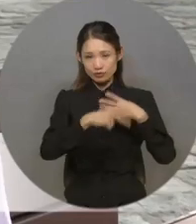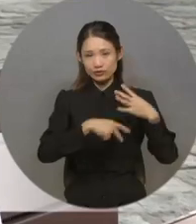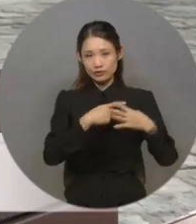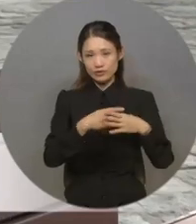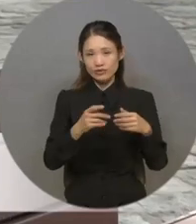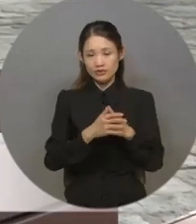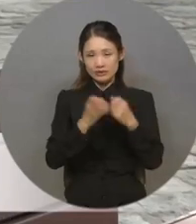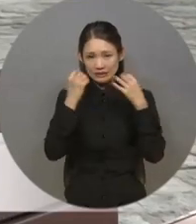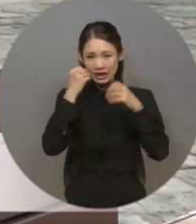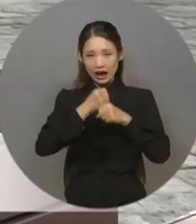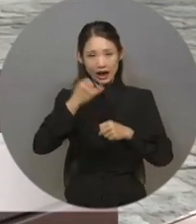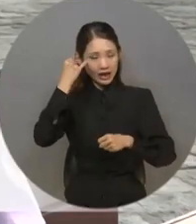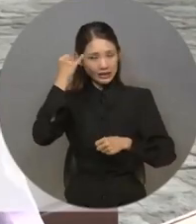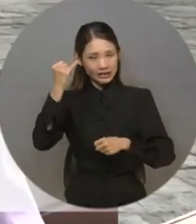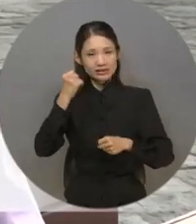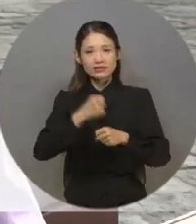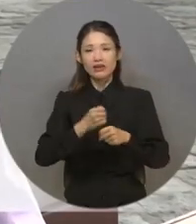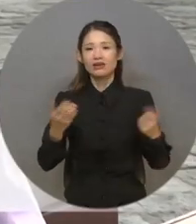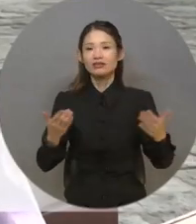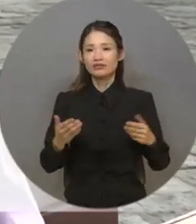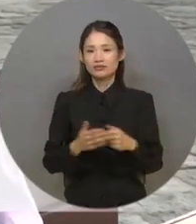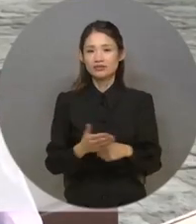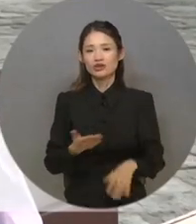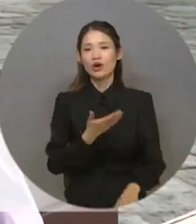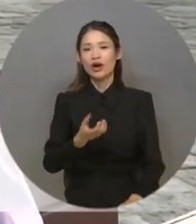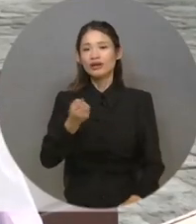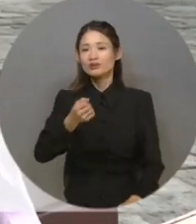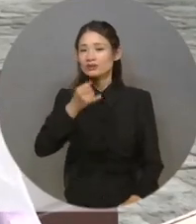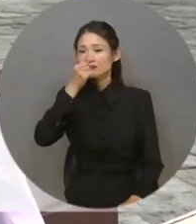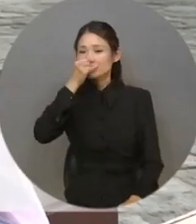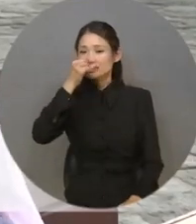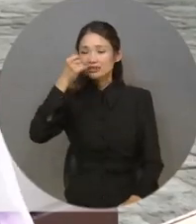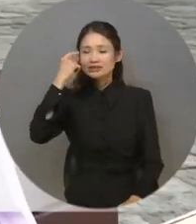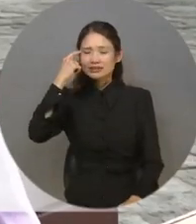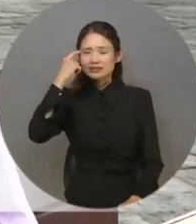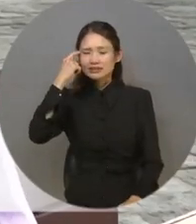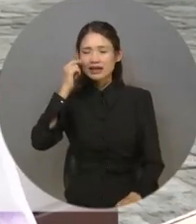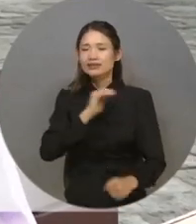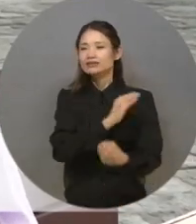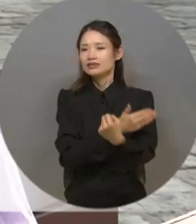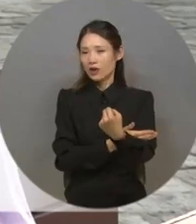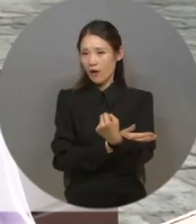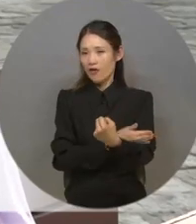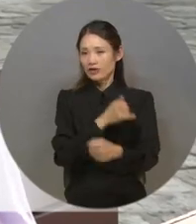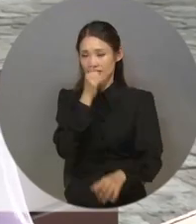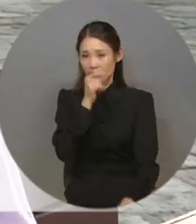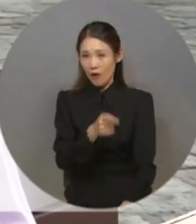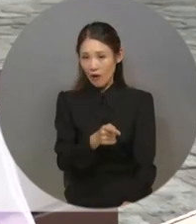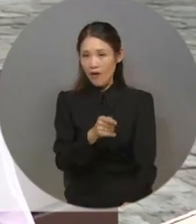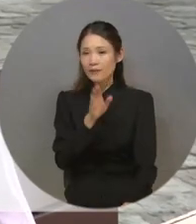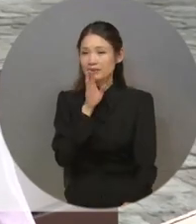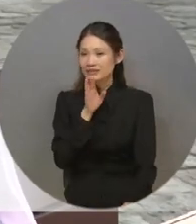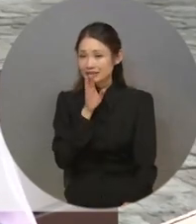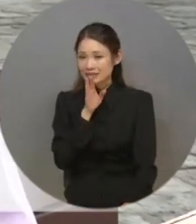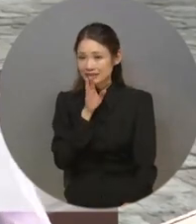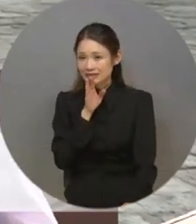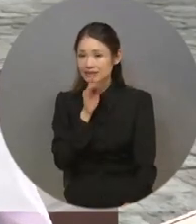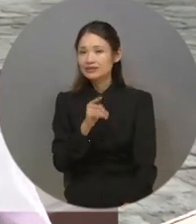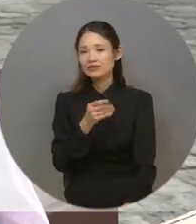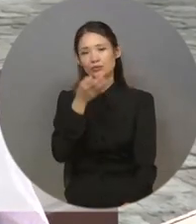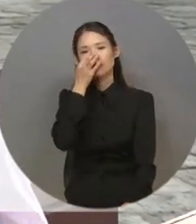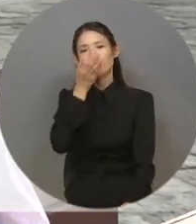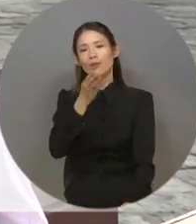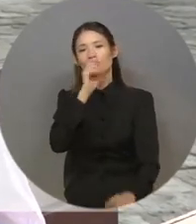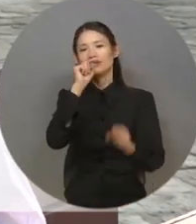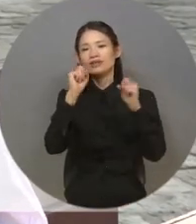같은 경우는 그게 창의적인 일이잖아요 여러분이 갖고 있는이 이상과 능력들 있잖아요 보이지 못한 근데 이번에